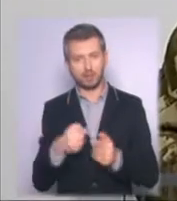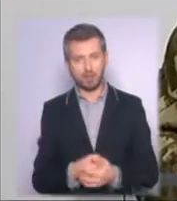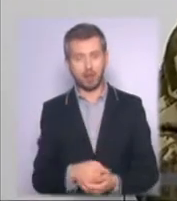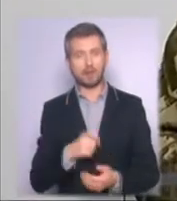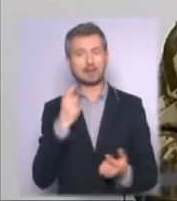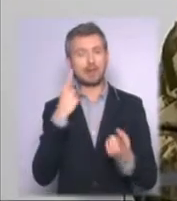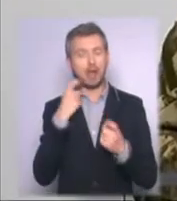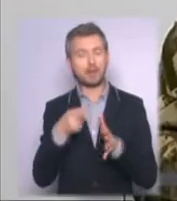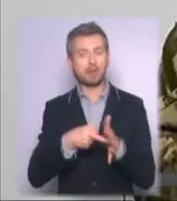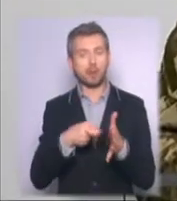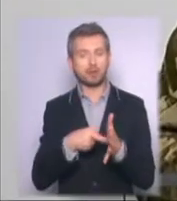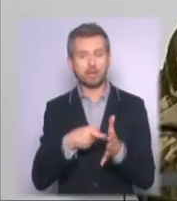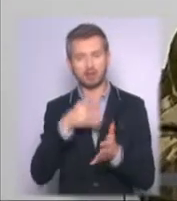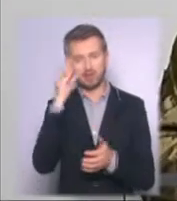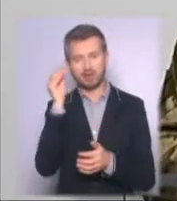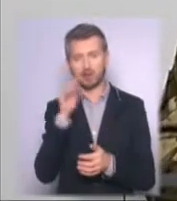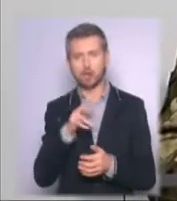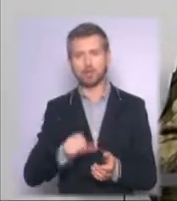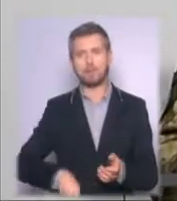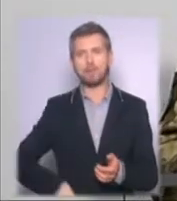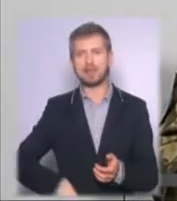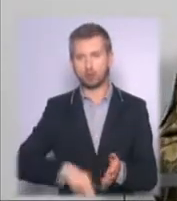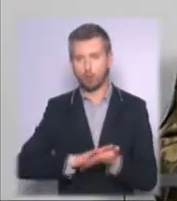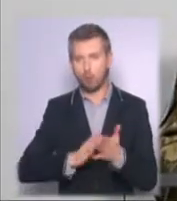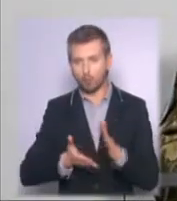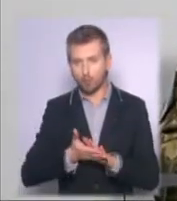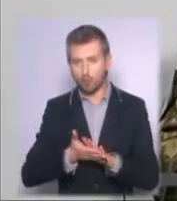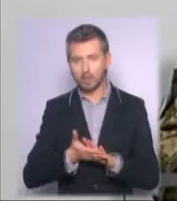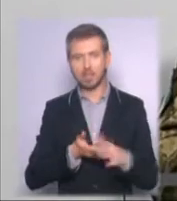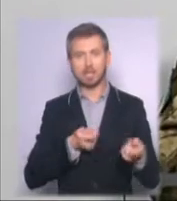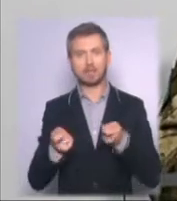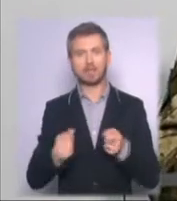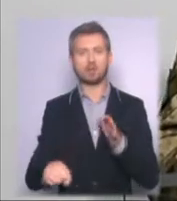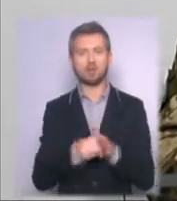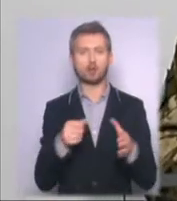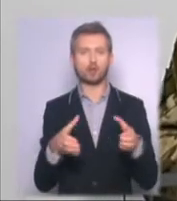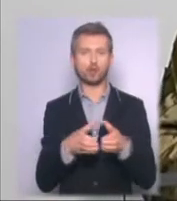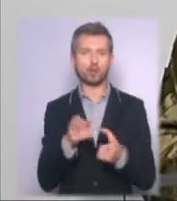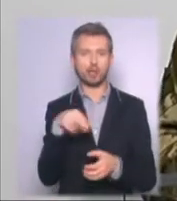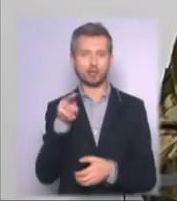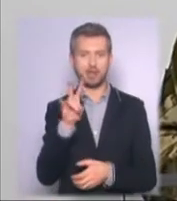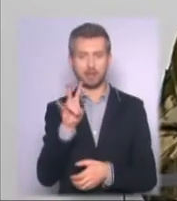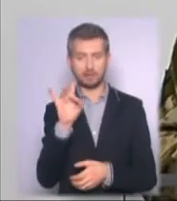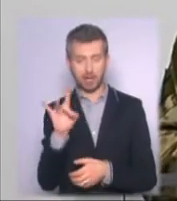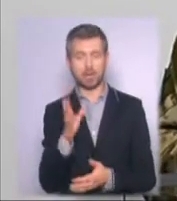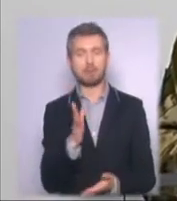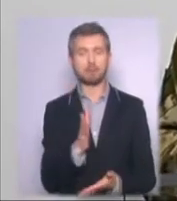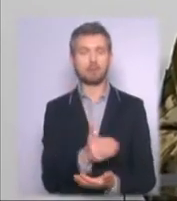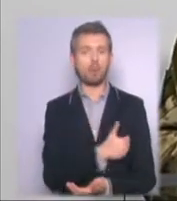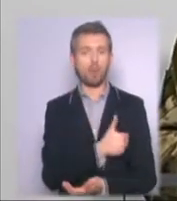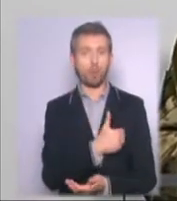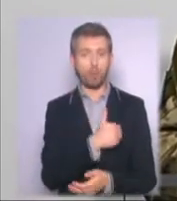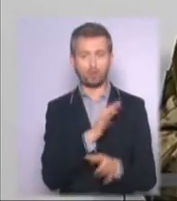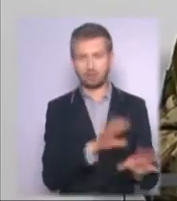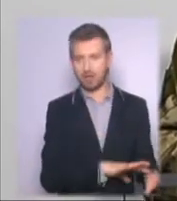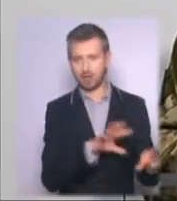даними розвідки, незважаючи на мінські домовленості, керівництво бандаформування ДНР має намір перекинути